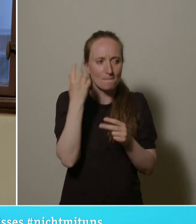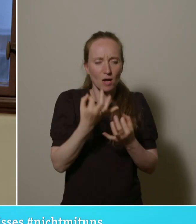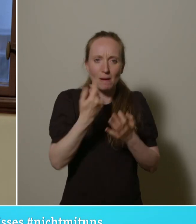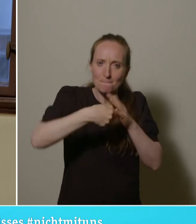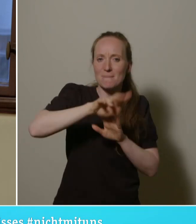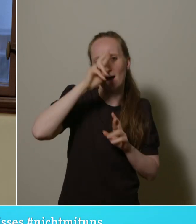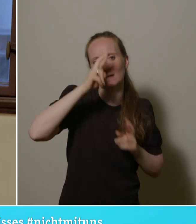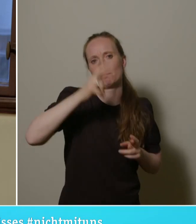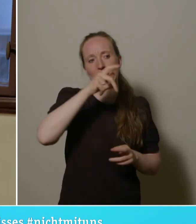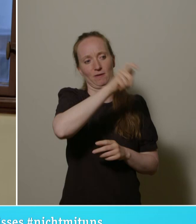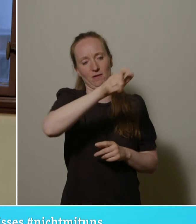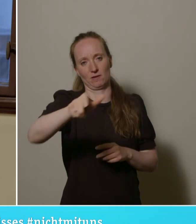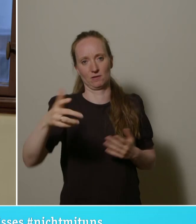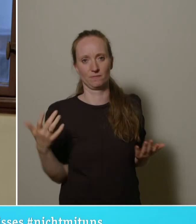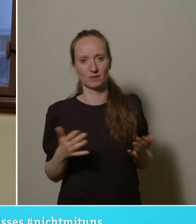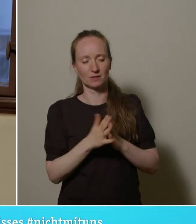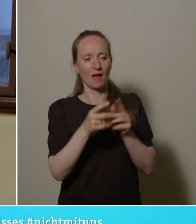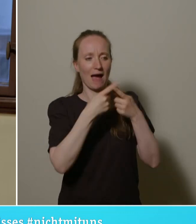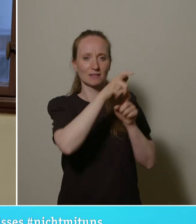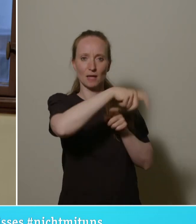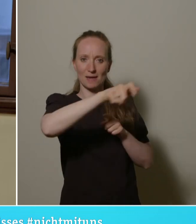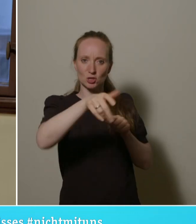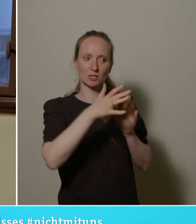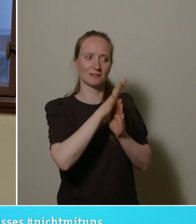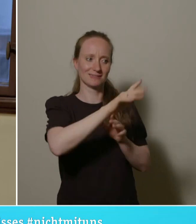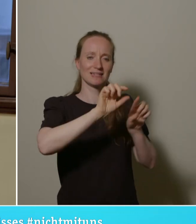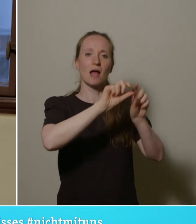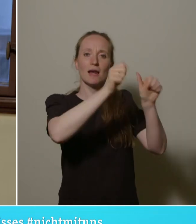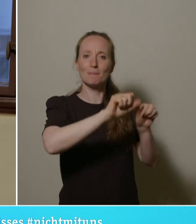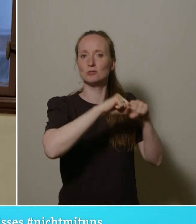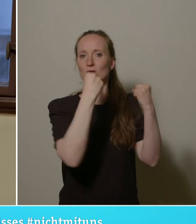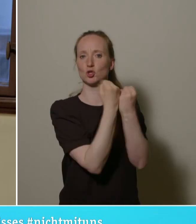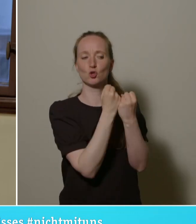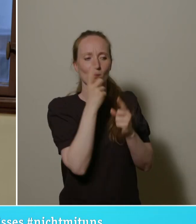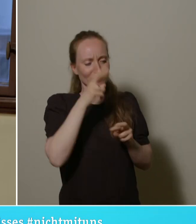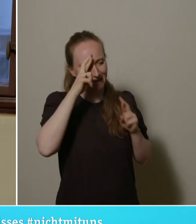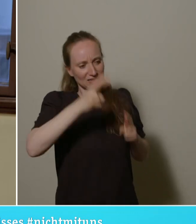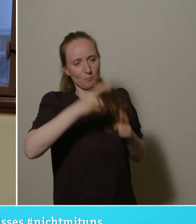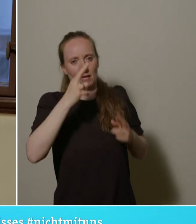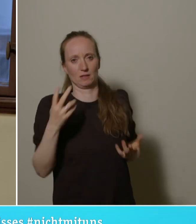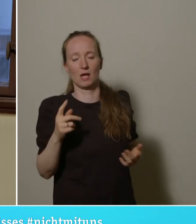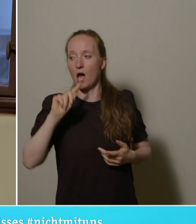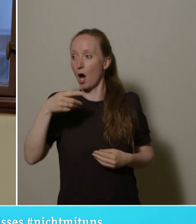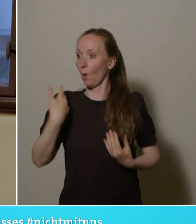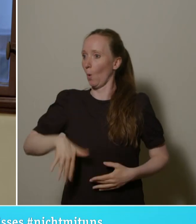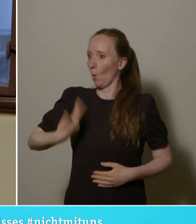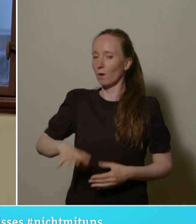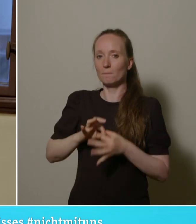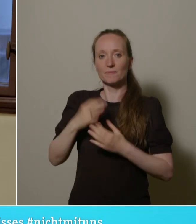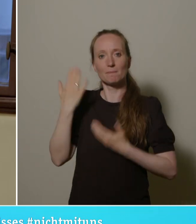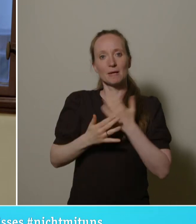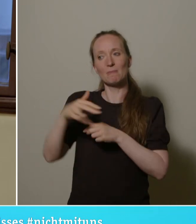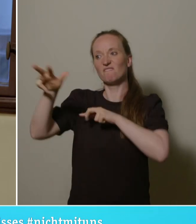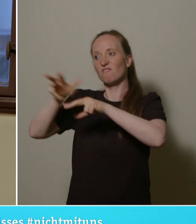oder für die Lebenslagen von anderen Menschen, das sollte bei uns drin sein. Und genauso finde ich es unsäglich, wie zum Teil Verwaltung mit